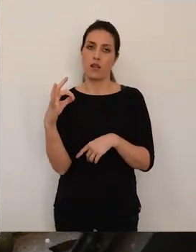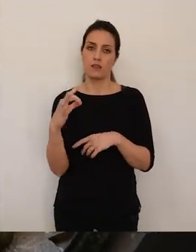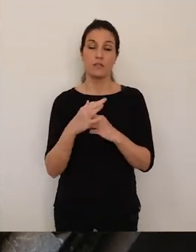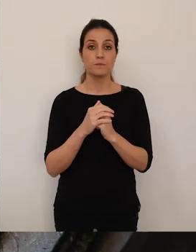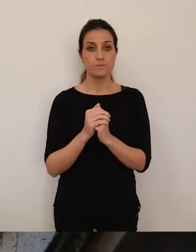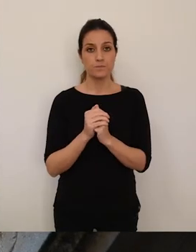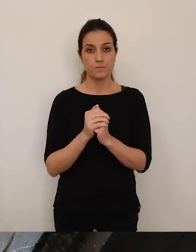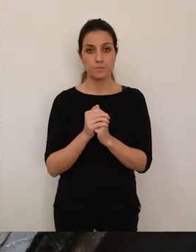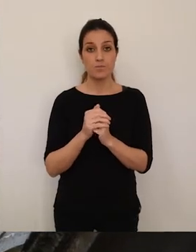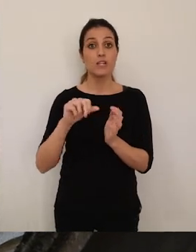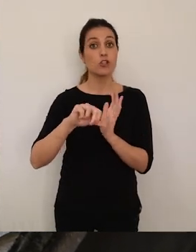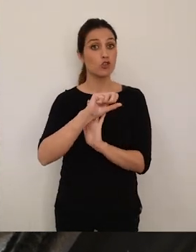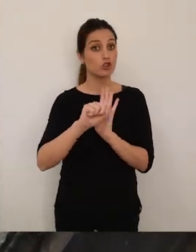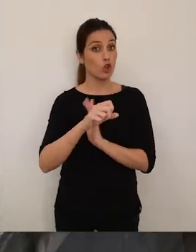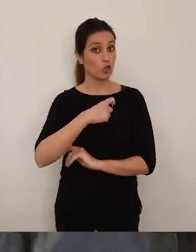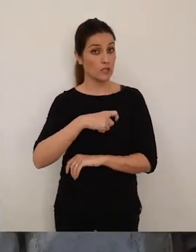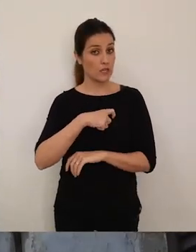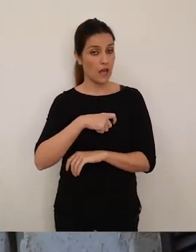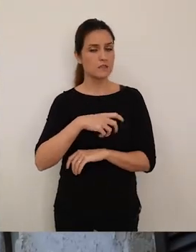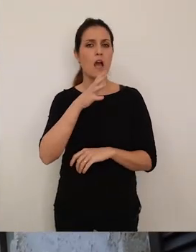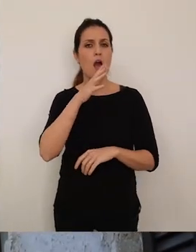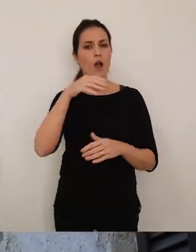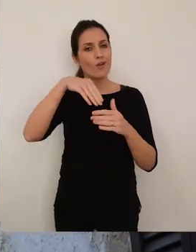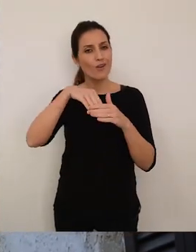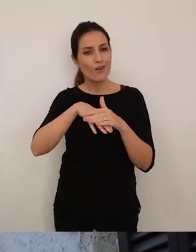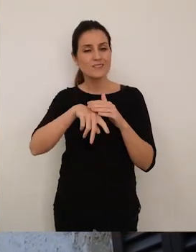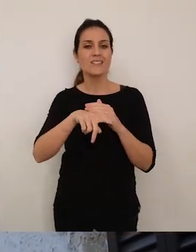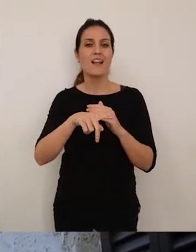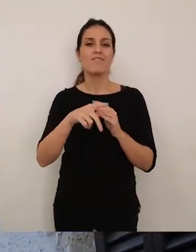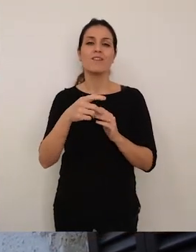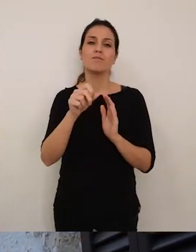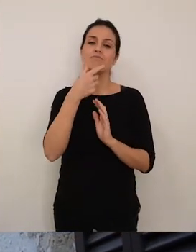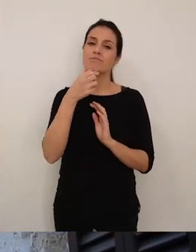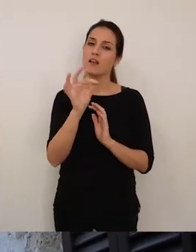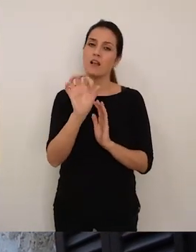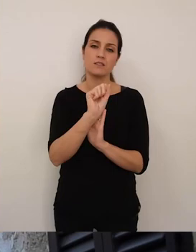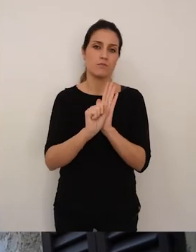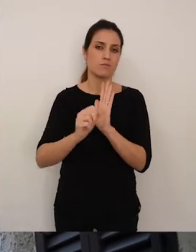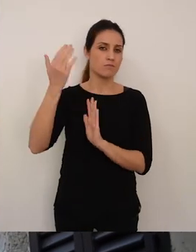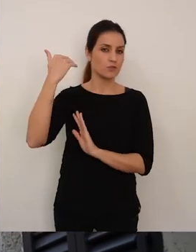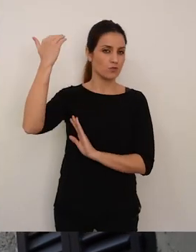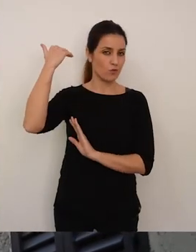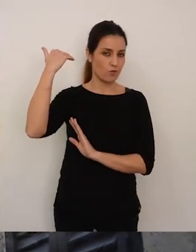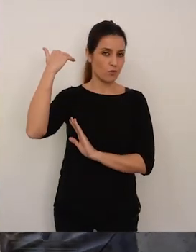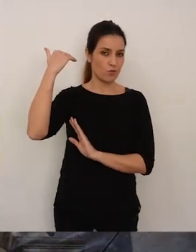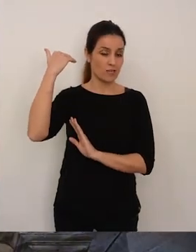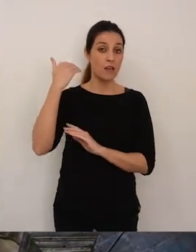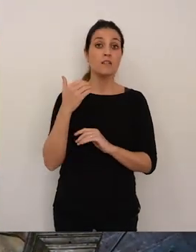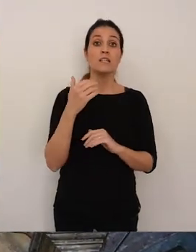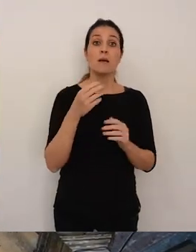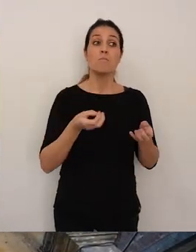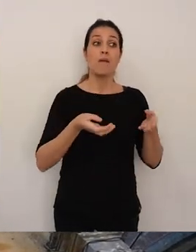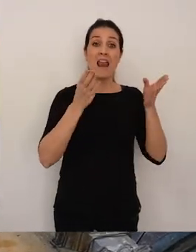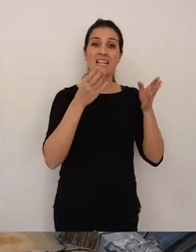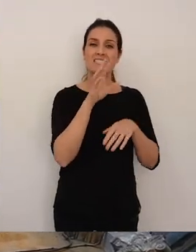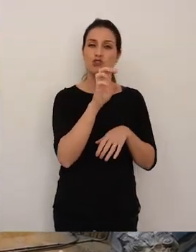d'eccellenza. Il centro storico di Tricase conserva ancora il fascino del passato, dove l'edilizia popolare di fine Cinquecento